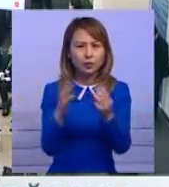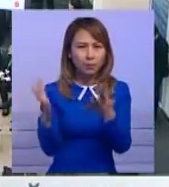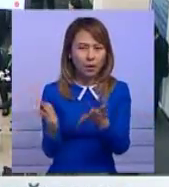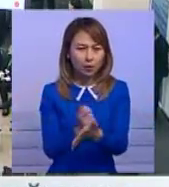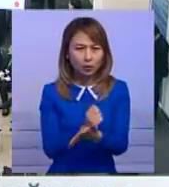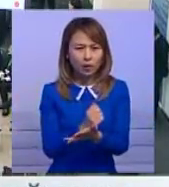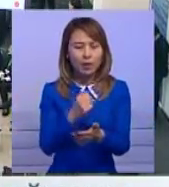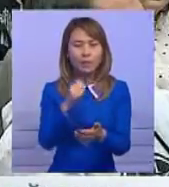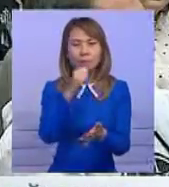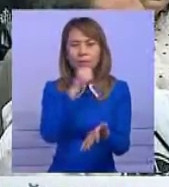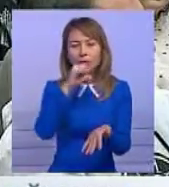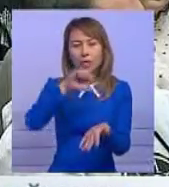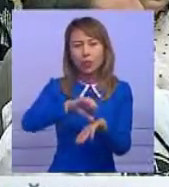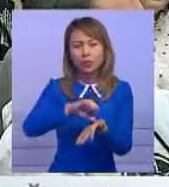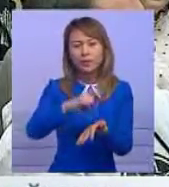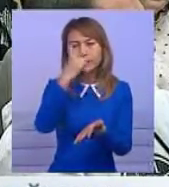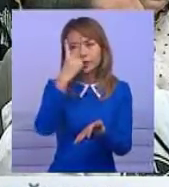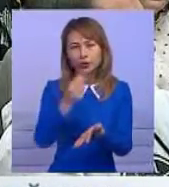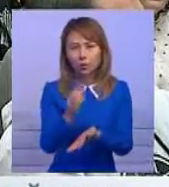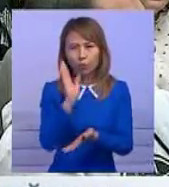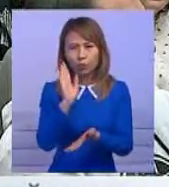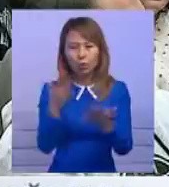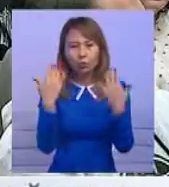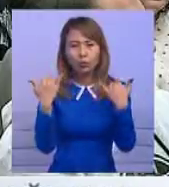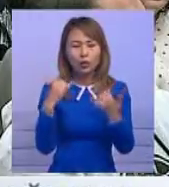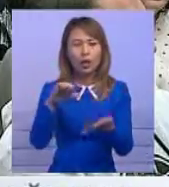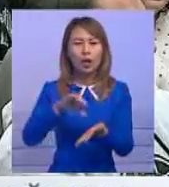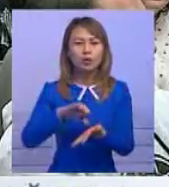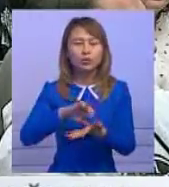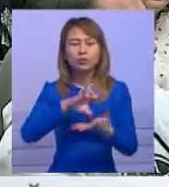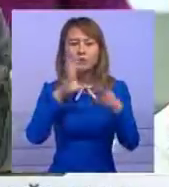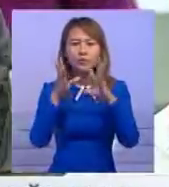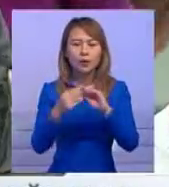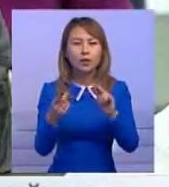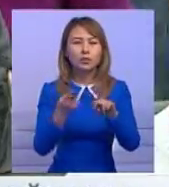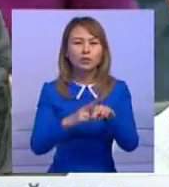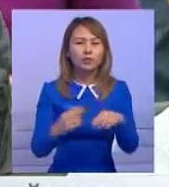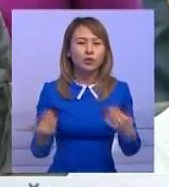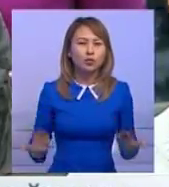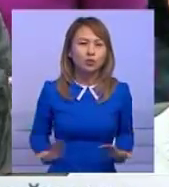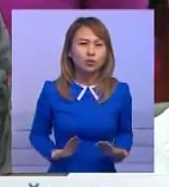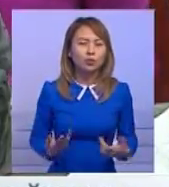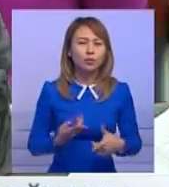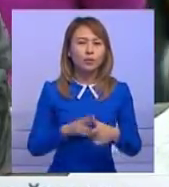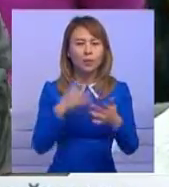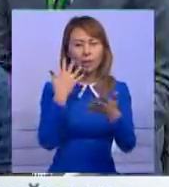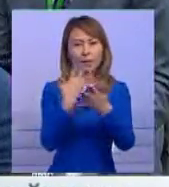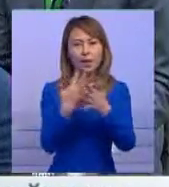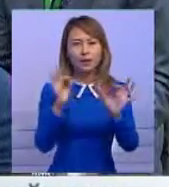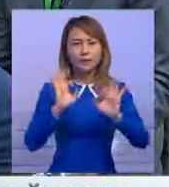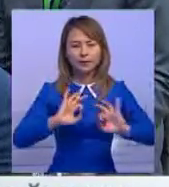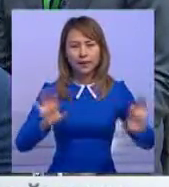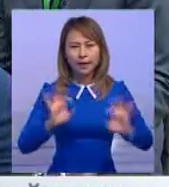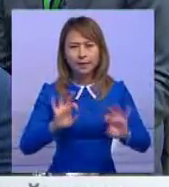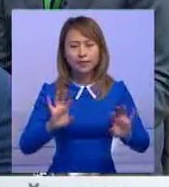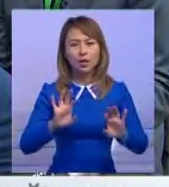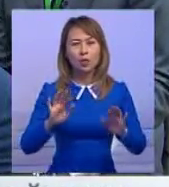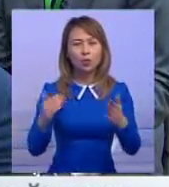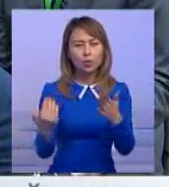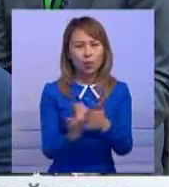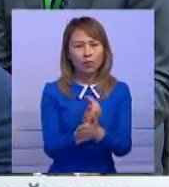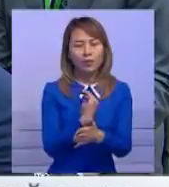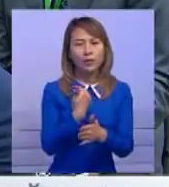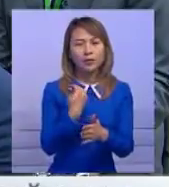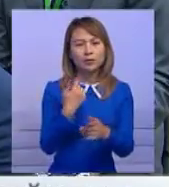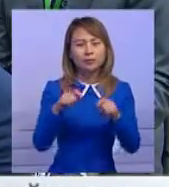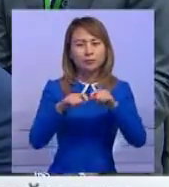келеді. Байқау 2 күнге жалғасады. Бүгін қатысушылар қаланың тыныс тіршілігіне қатысты ашық мәліметтерді саралап, инновациялық